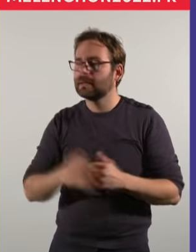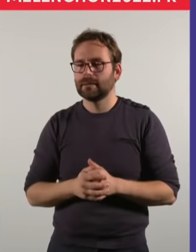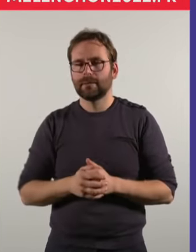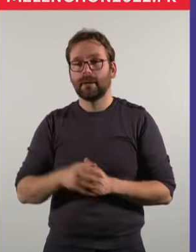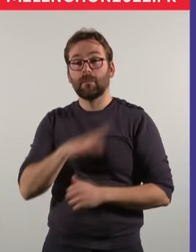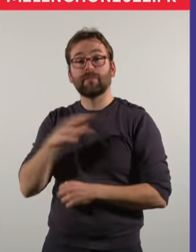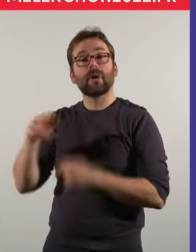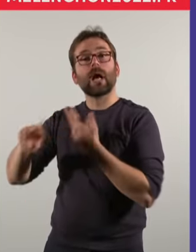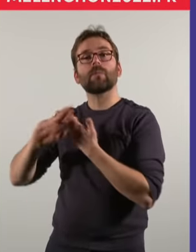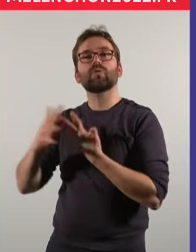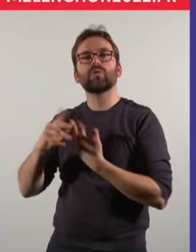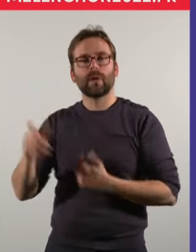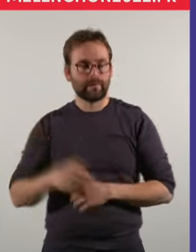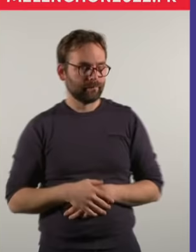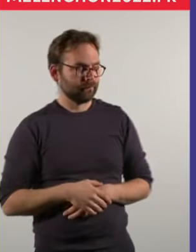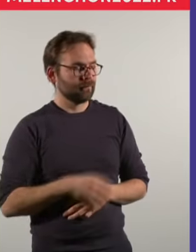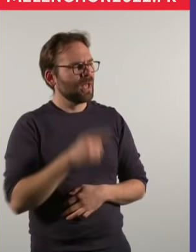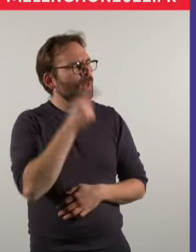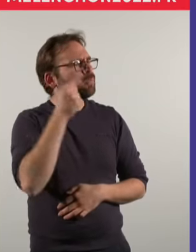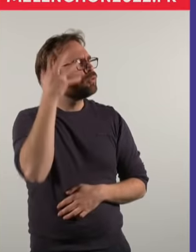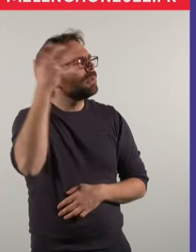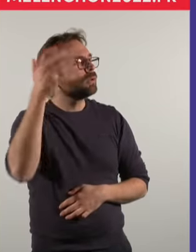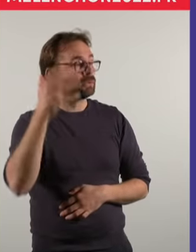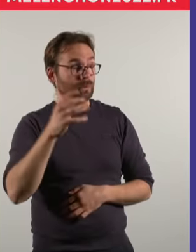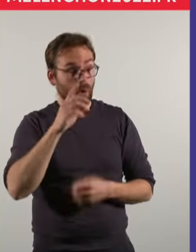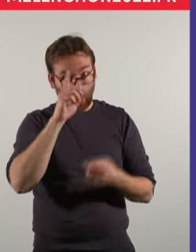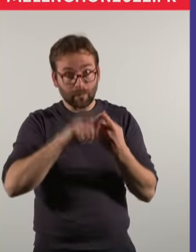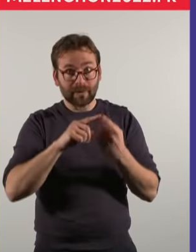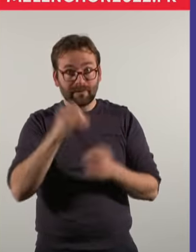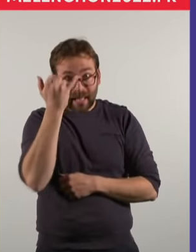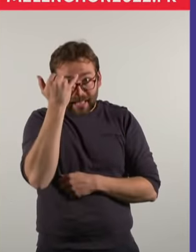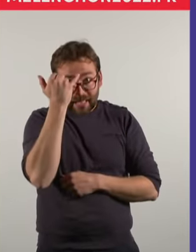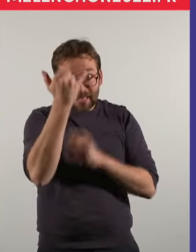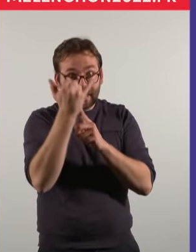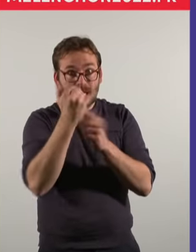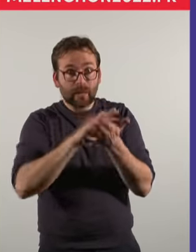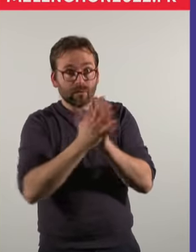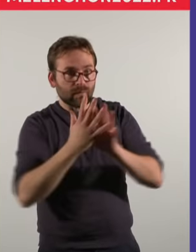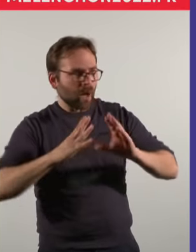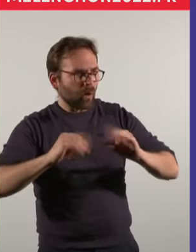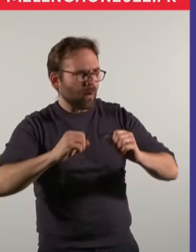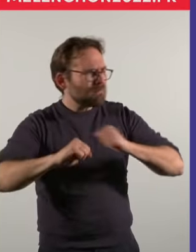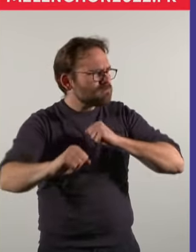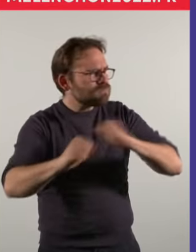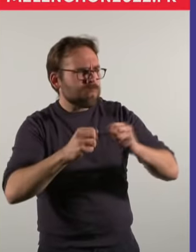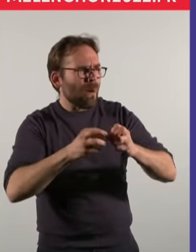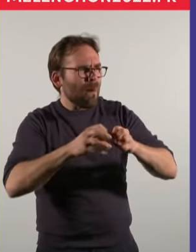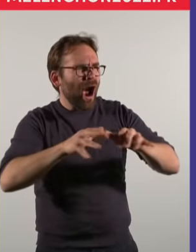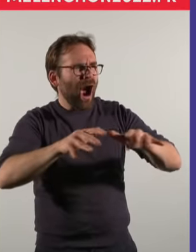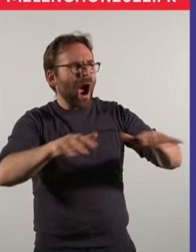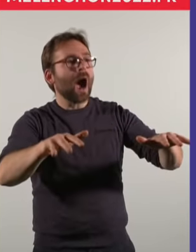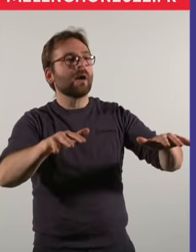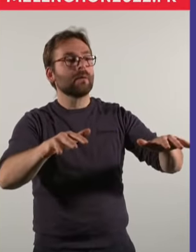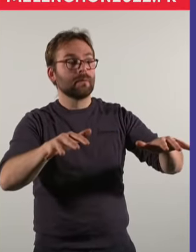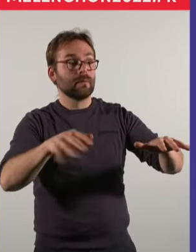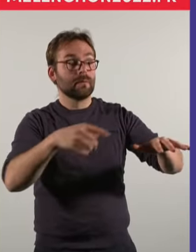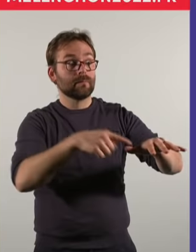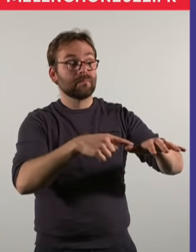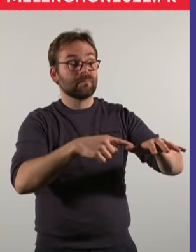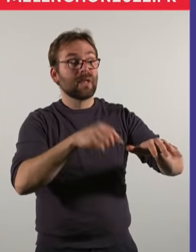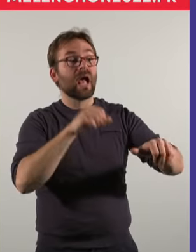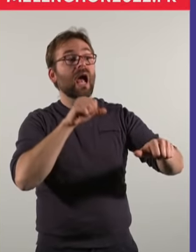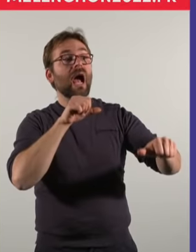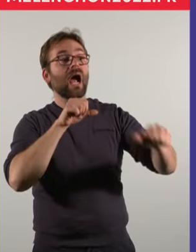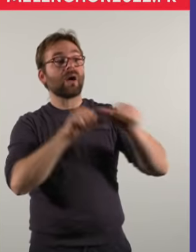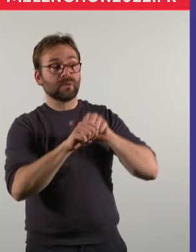monsieur Mélenchon, pour qu'une idée puisse devenir une force matérielle de cette amplitude, il faut